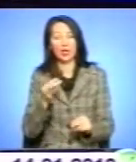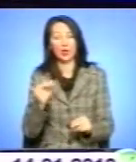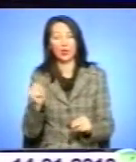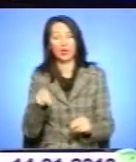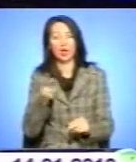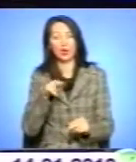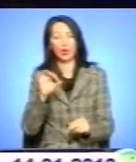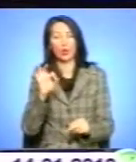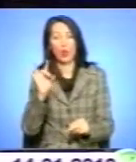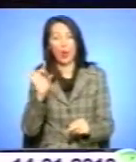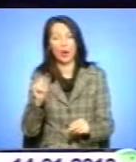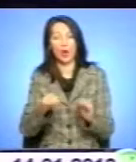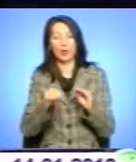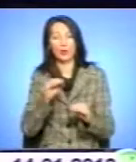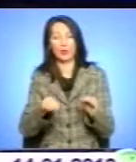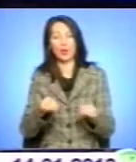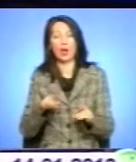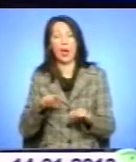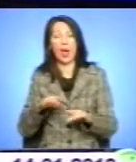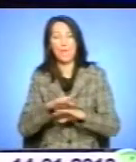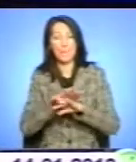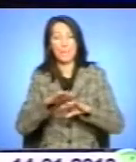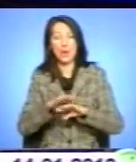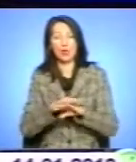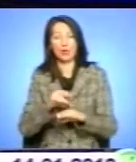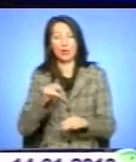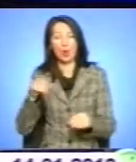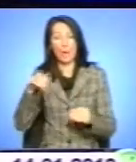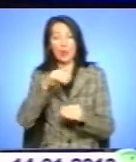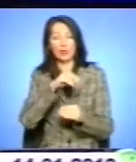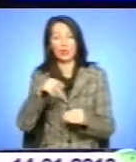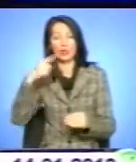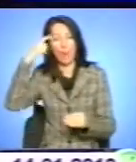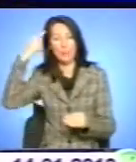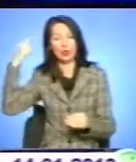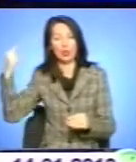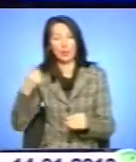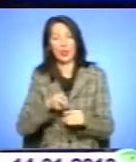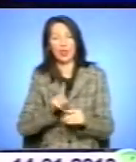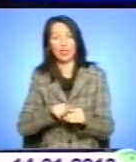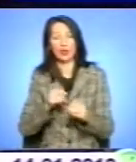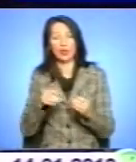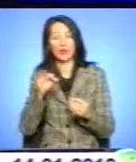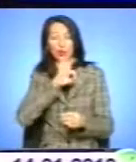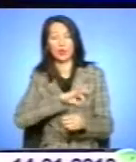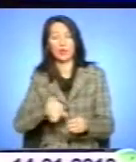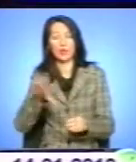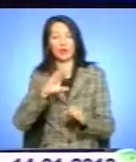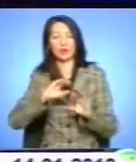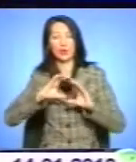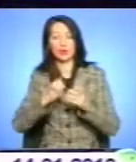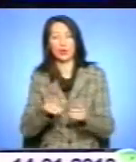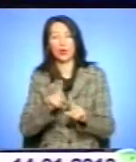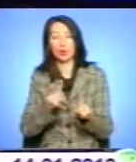розробила метод пісочної психотерапії, який нині широко використовується у всьому світі, особливо в роботі з